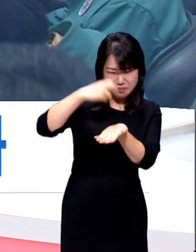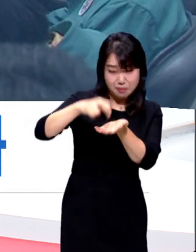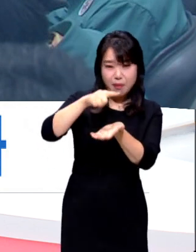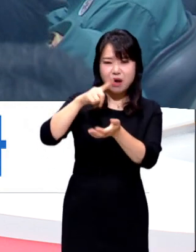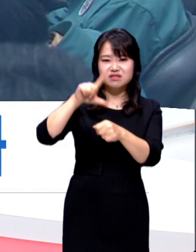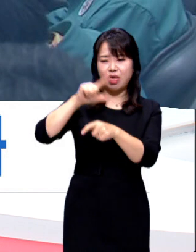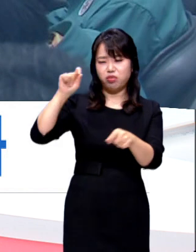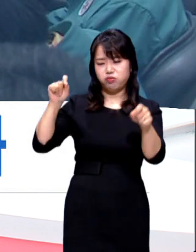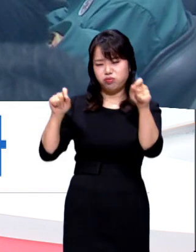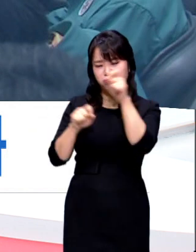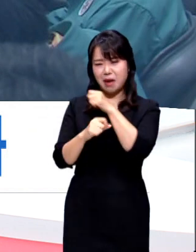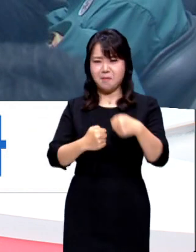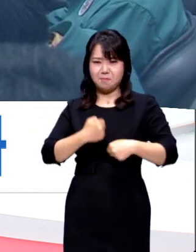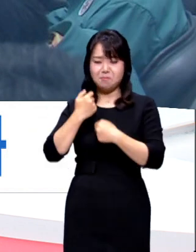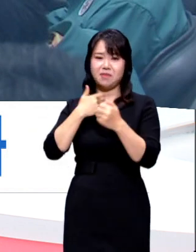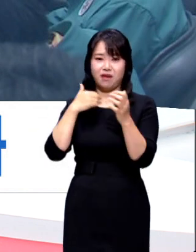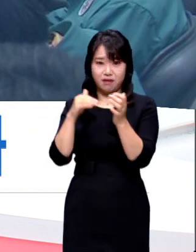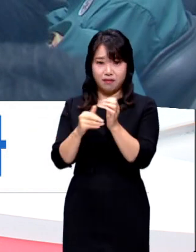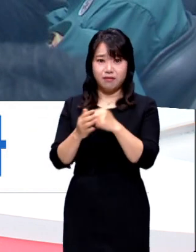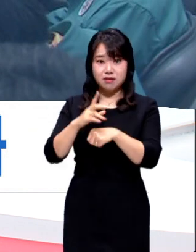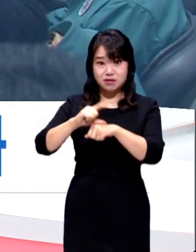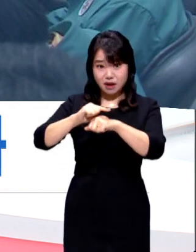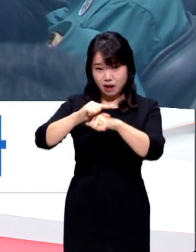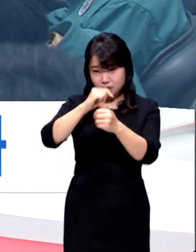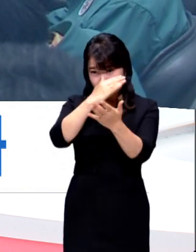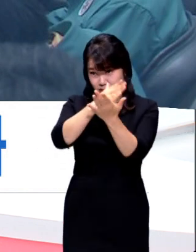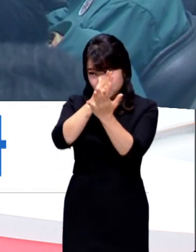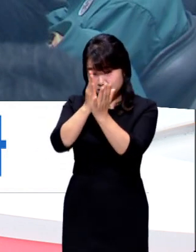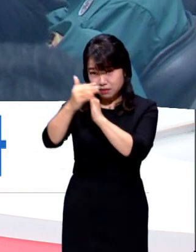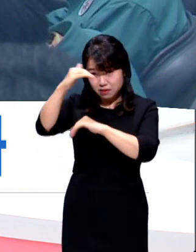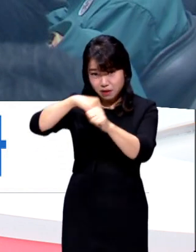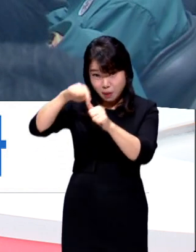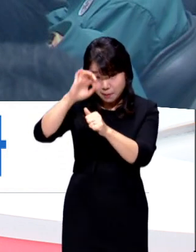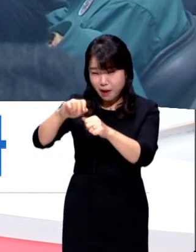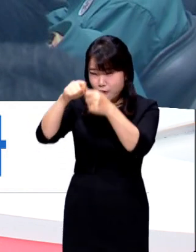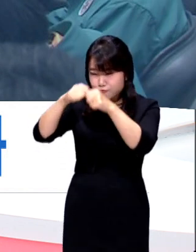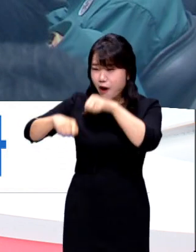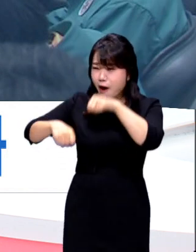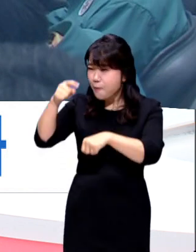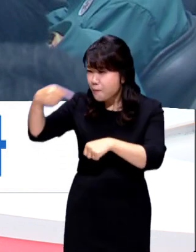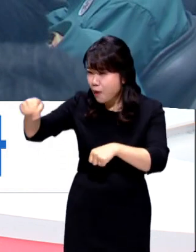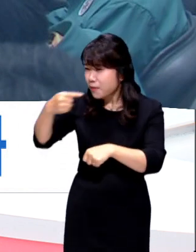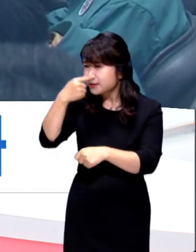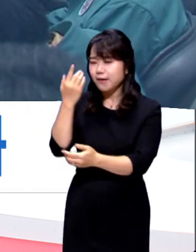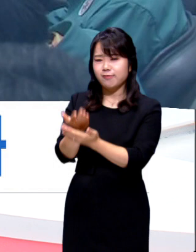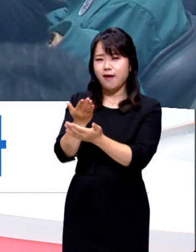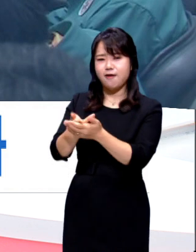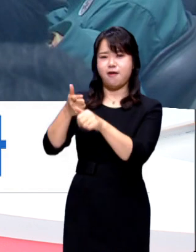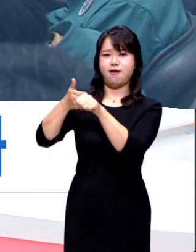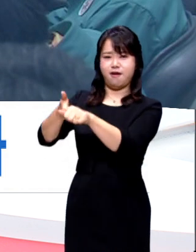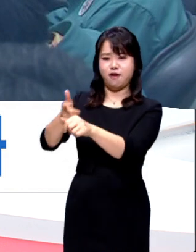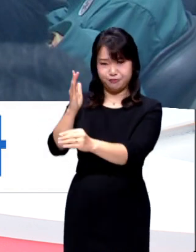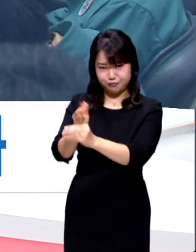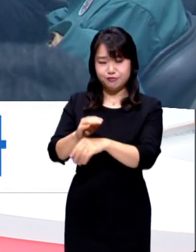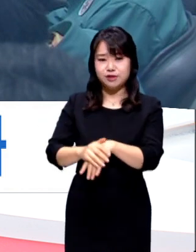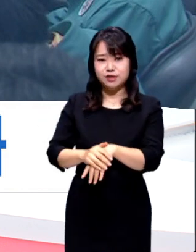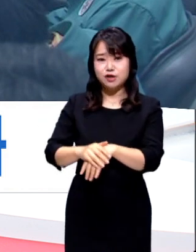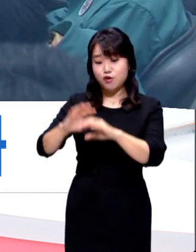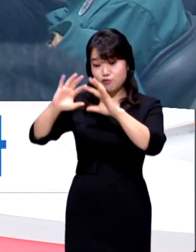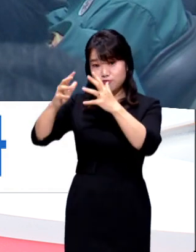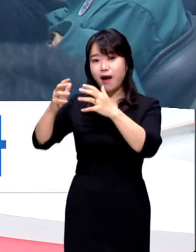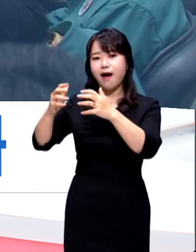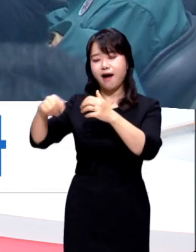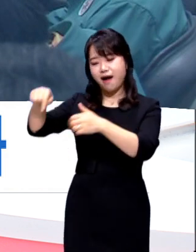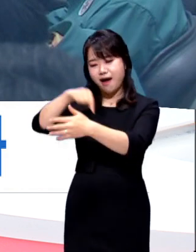것으로 확인됐습니다. 네, 시간대별 조치 사항을 구체적으로 공개하라는 요구도 나왔습니다. 정부는